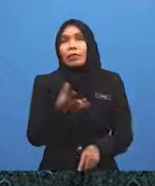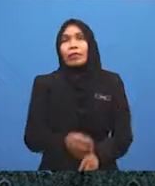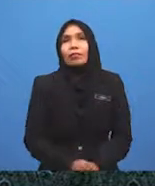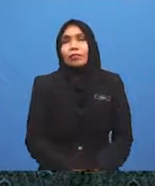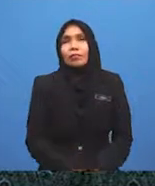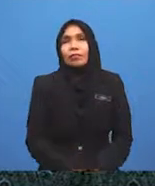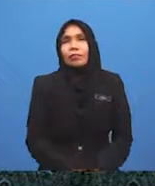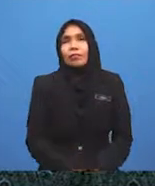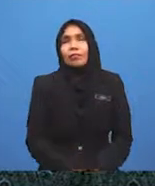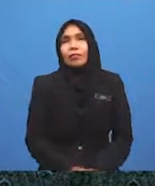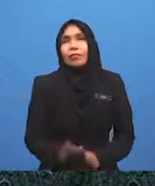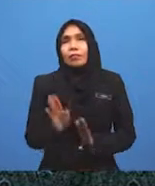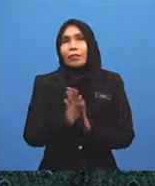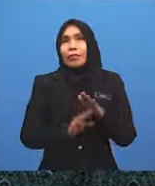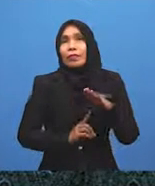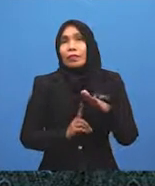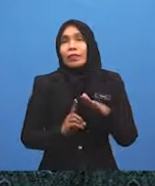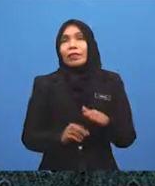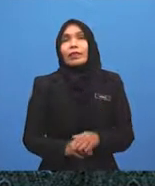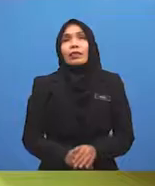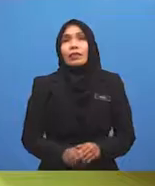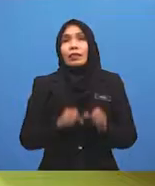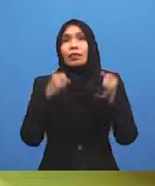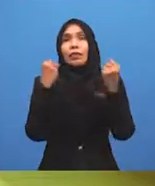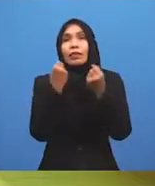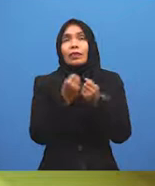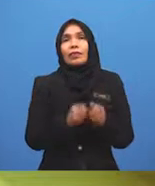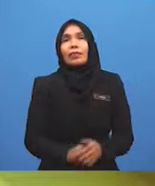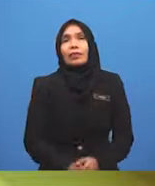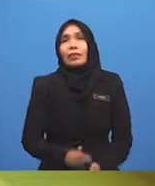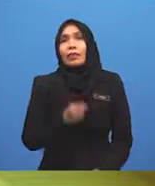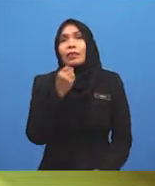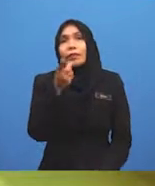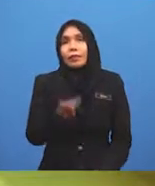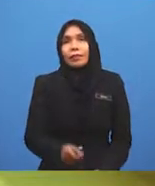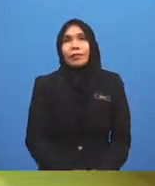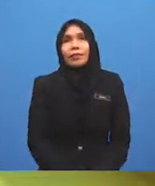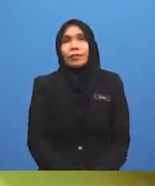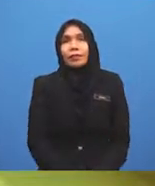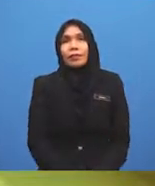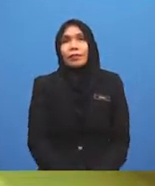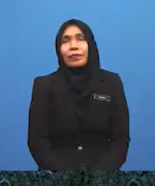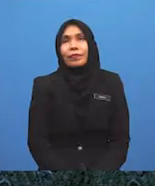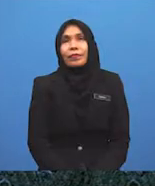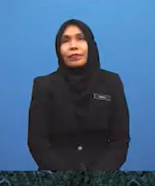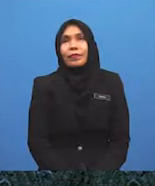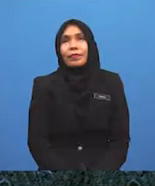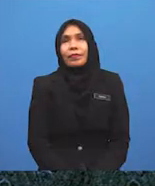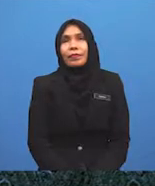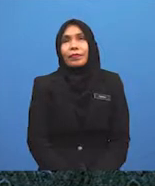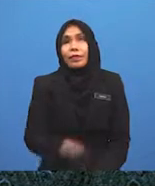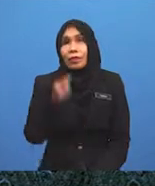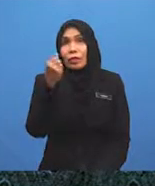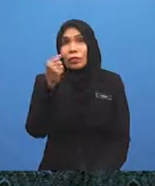tinggi berdasarkan situasi tersebut. Set kedua ialah 10 soalan.